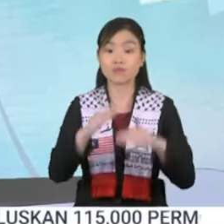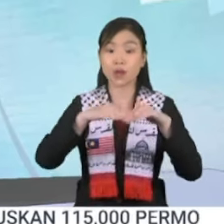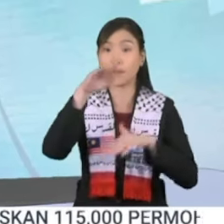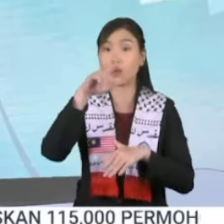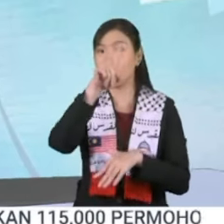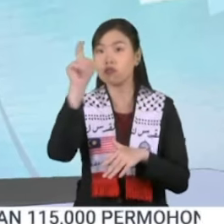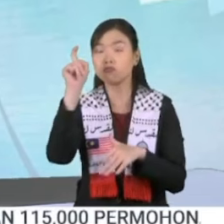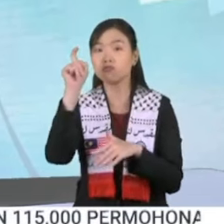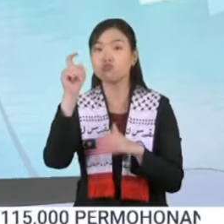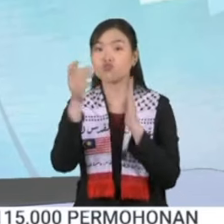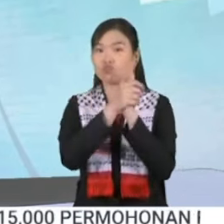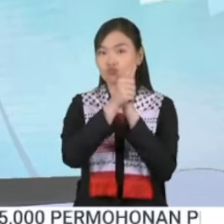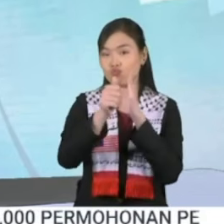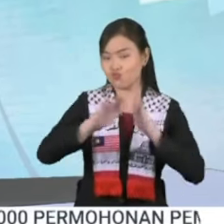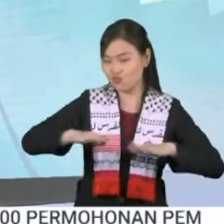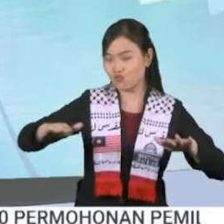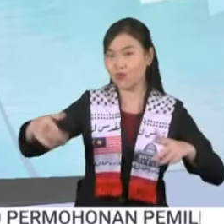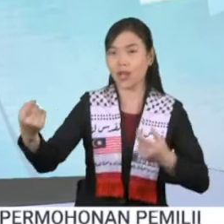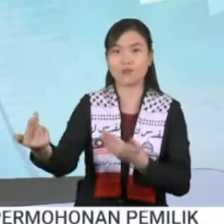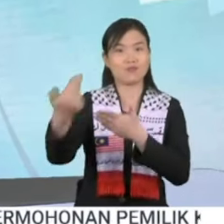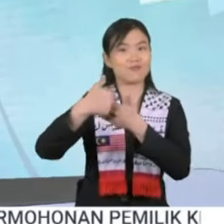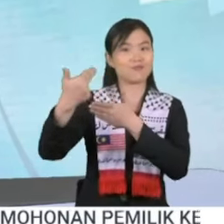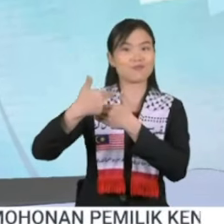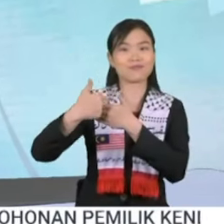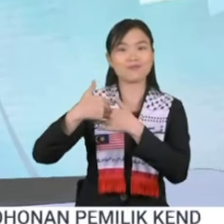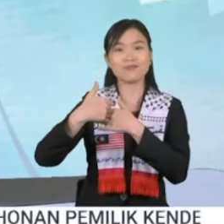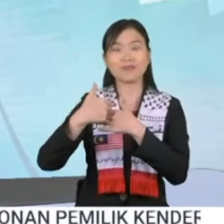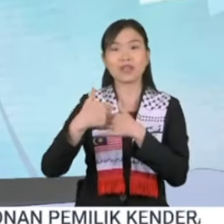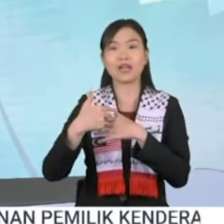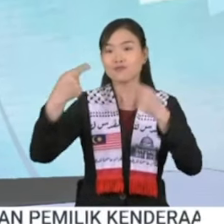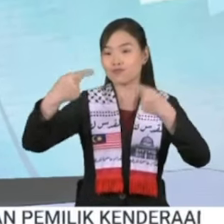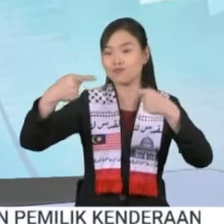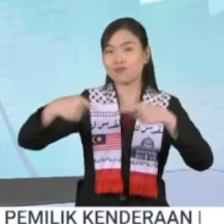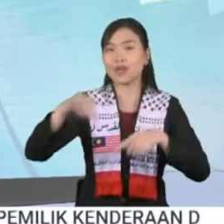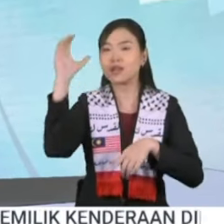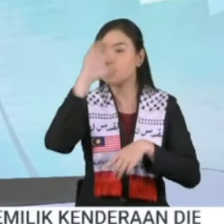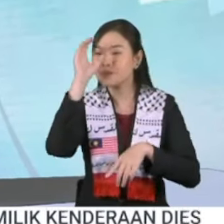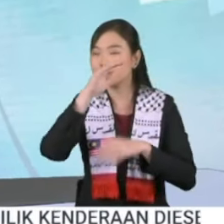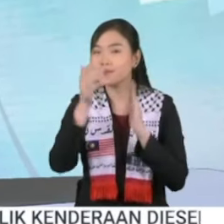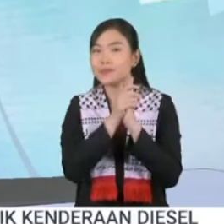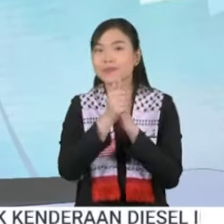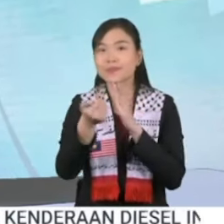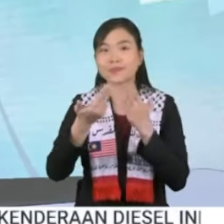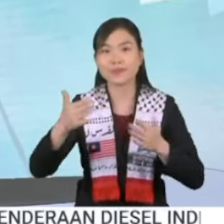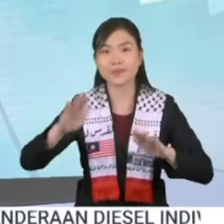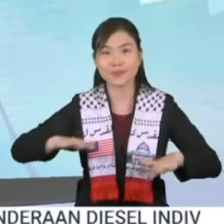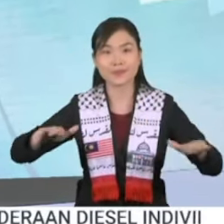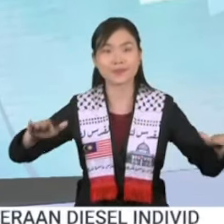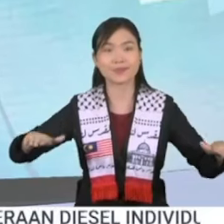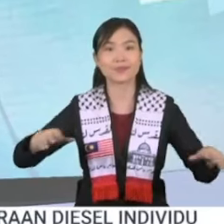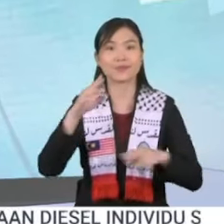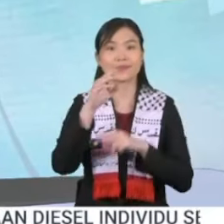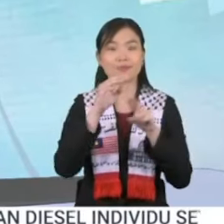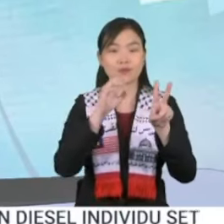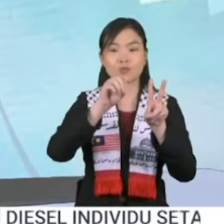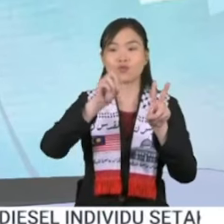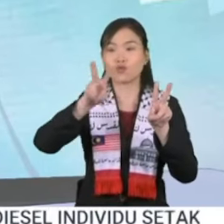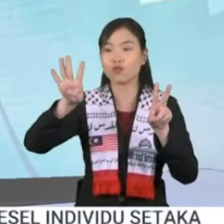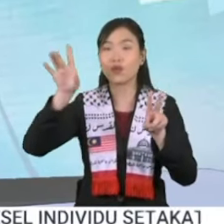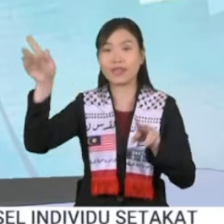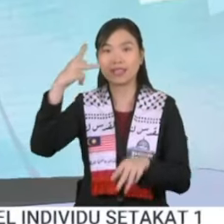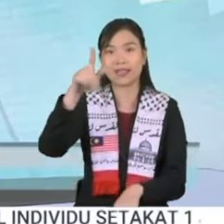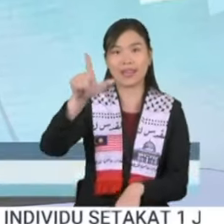Lebih 100 bakat cilik hadir menyertai pencarian bakat bintang kecil 2024 peringkat wilayah Persekutuan Kuala Lumpur.